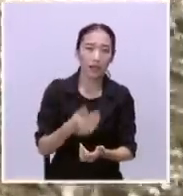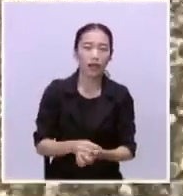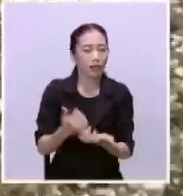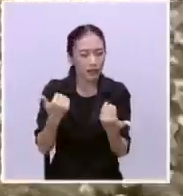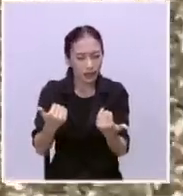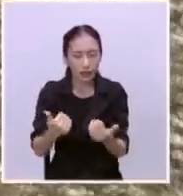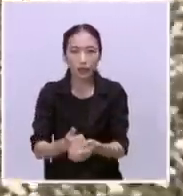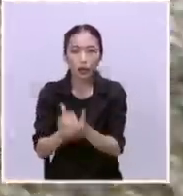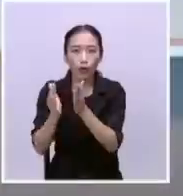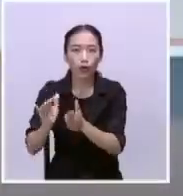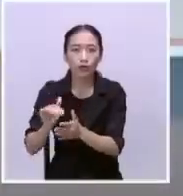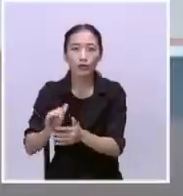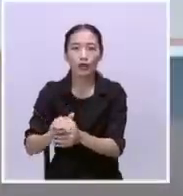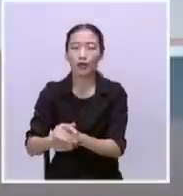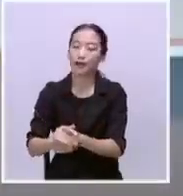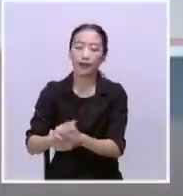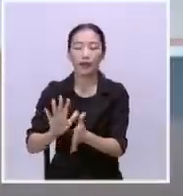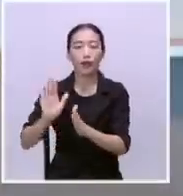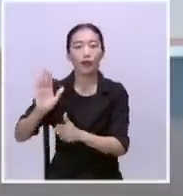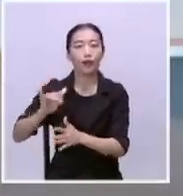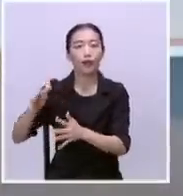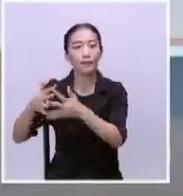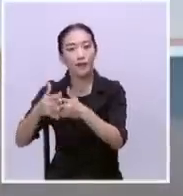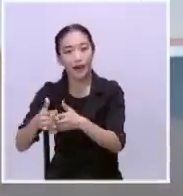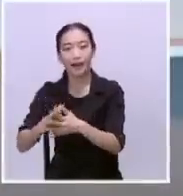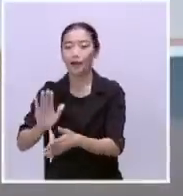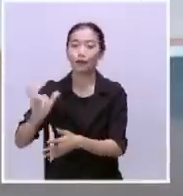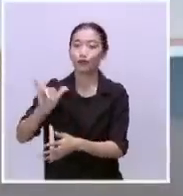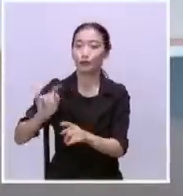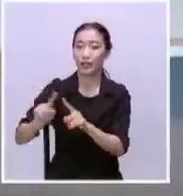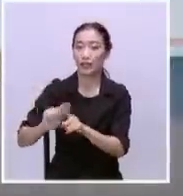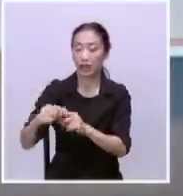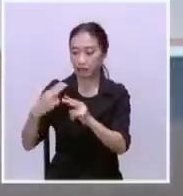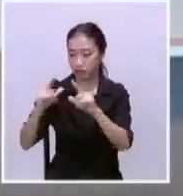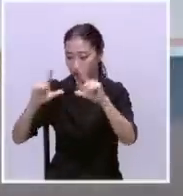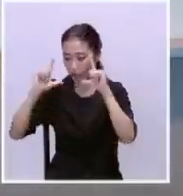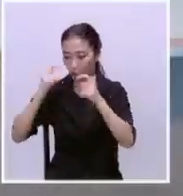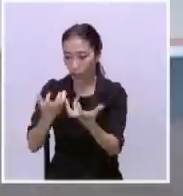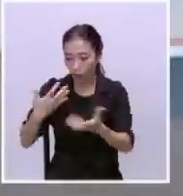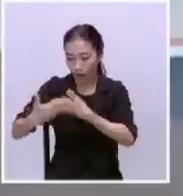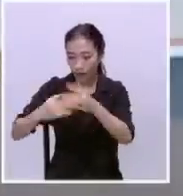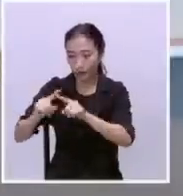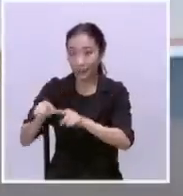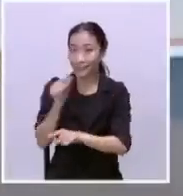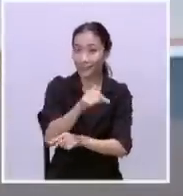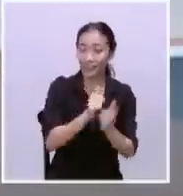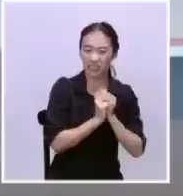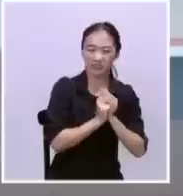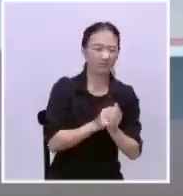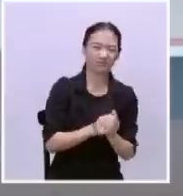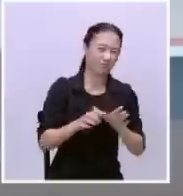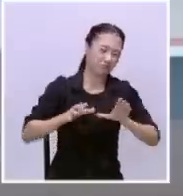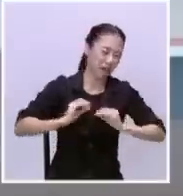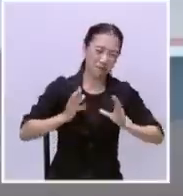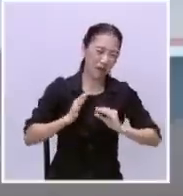ที่เข้าตลาดจีนไม่ได้จะแก้เกมอย่างไรด้วยนะคะเพราะว่าบางแบรนด์ตอนนี้มีการหักล้ำกลับแล้วนะคะไม่มีการกล่าวหาอะไรใดๆแล้วเพราะว่า